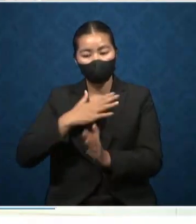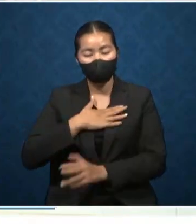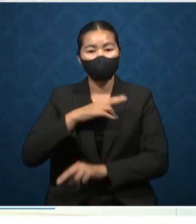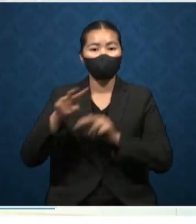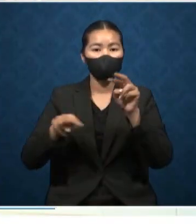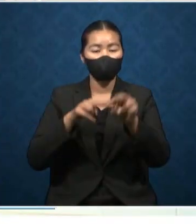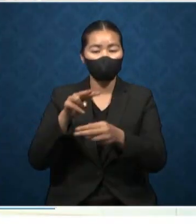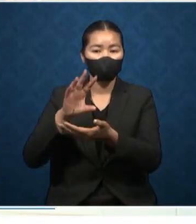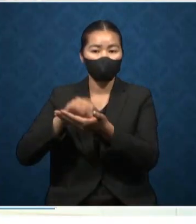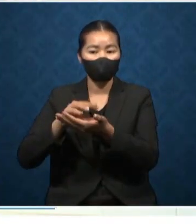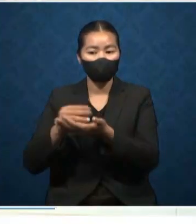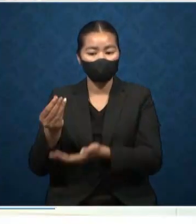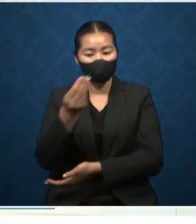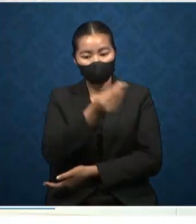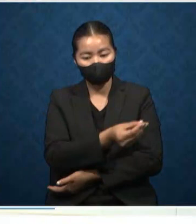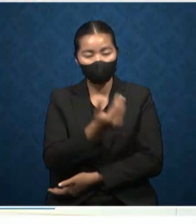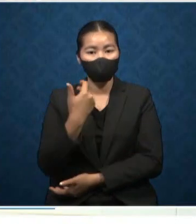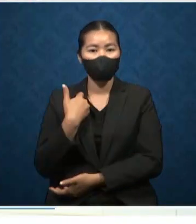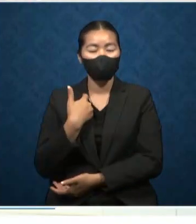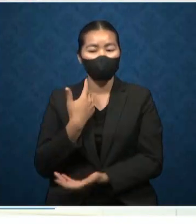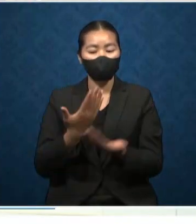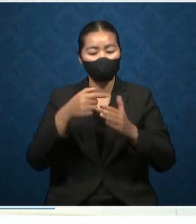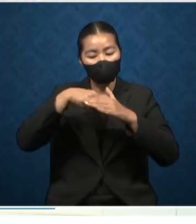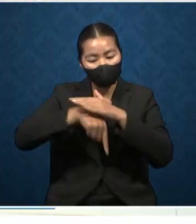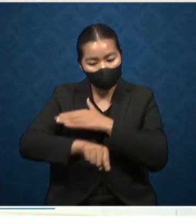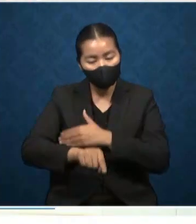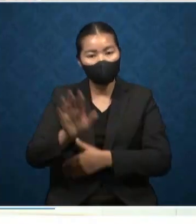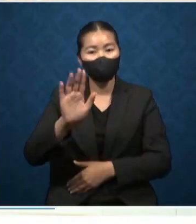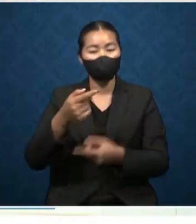อะไร